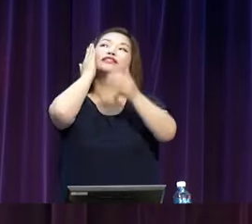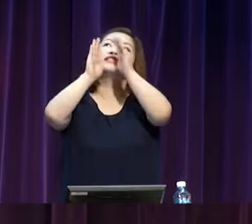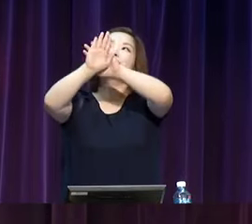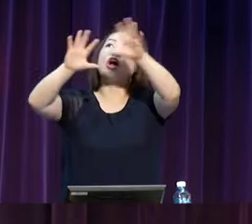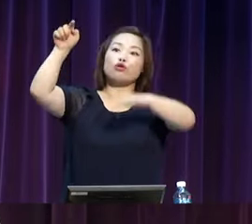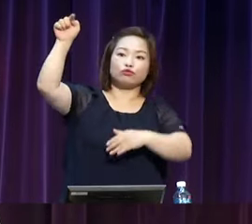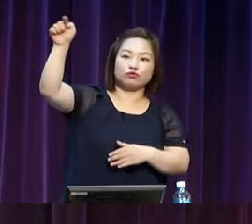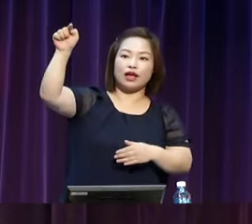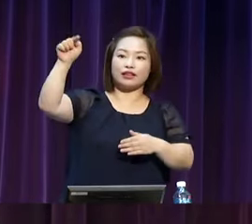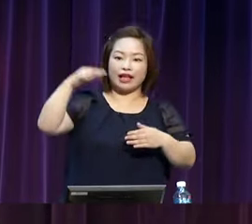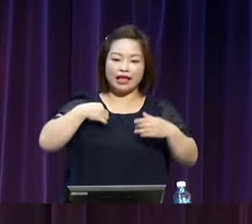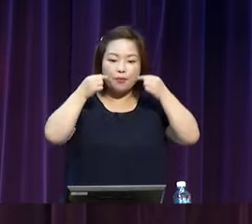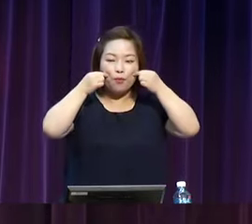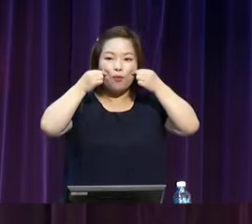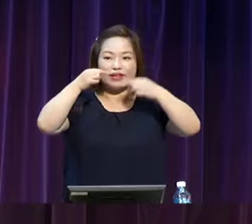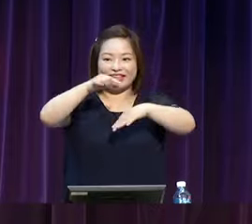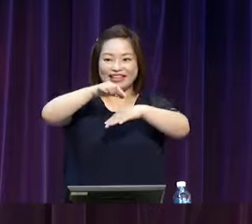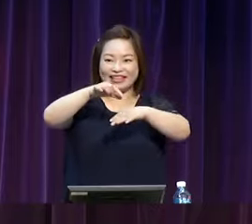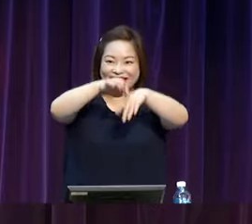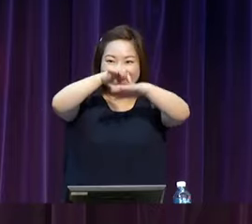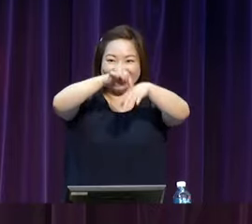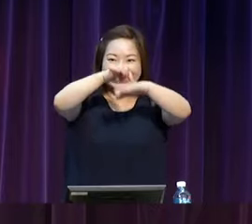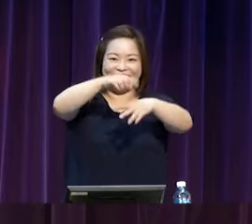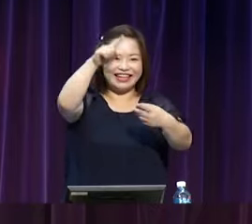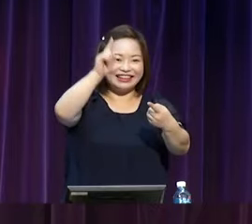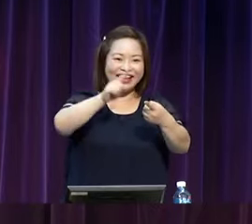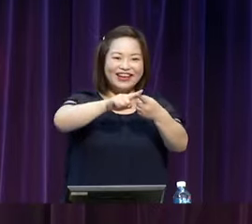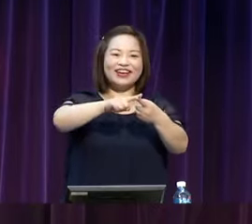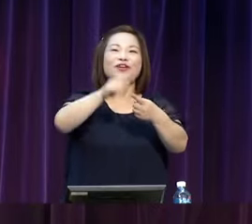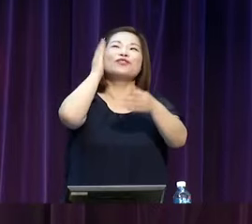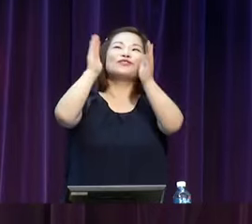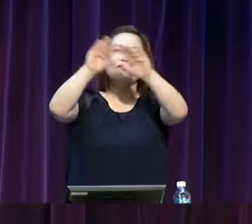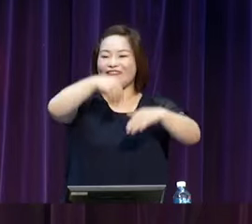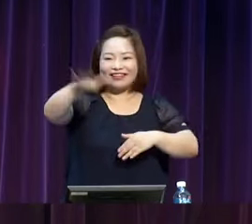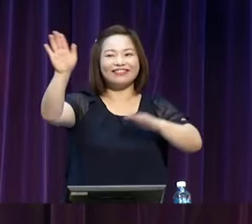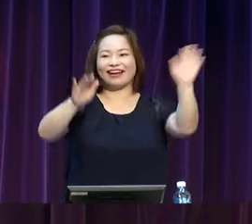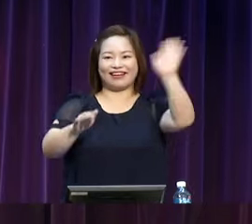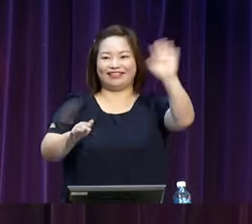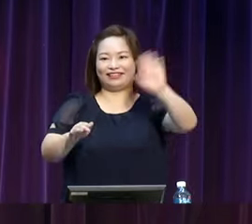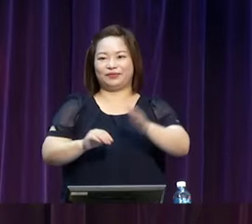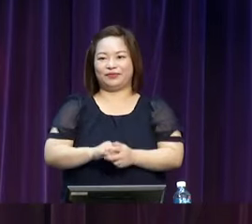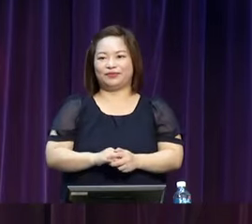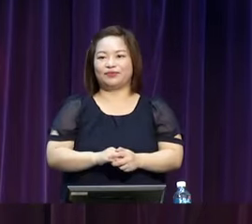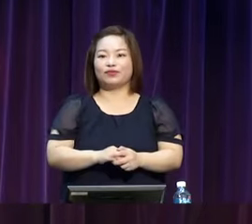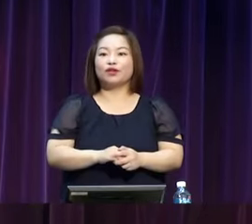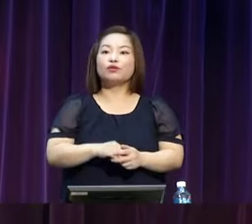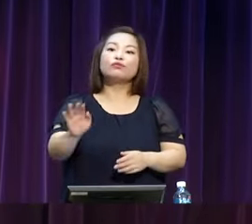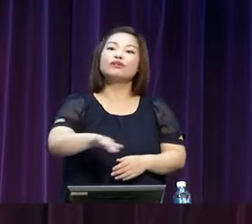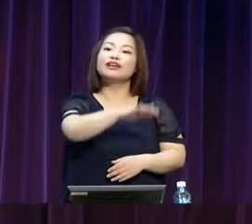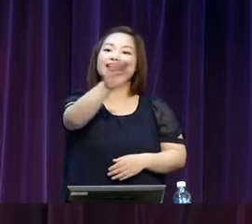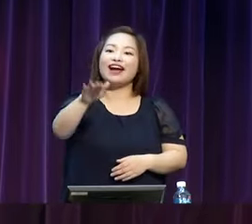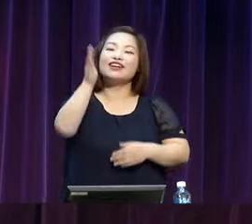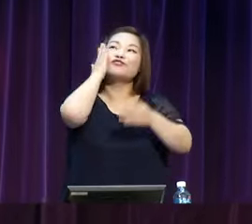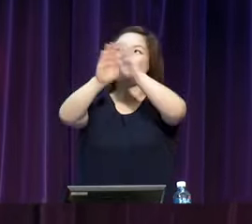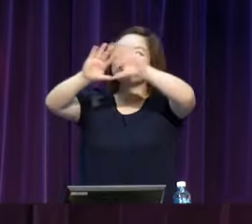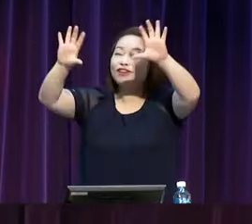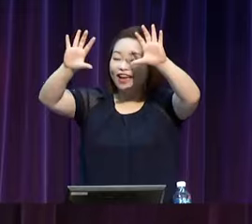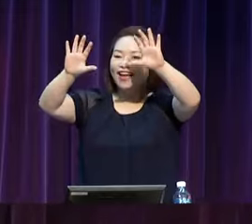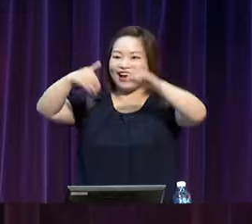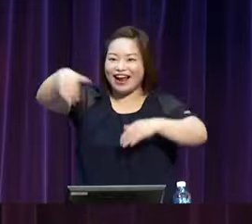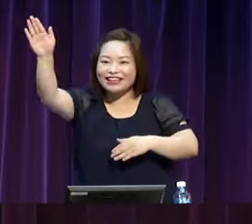게 아니에요. 예, 이 몸 가지고서는 천국에서 못 삽니다. 그럼 우리 천국에 가서도 수화해야 되고